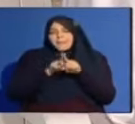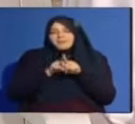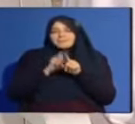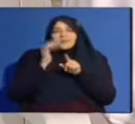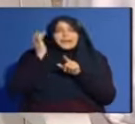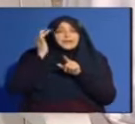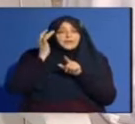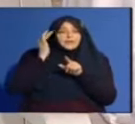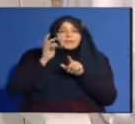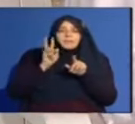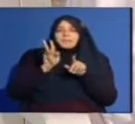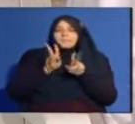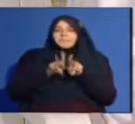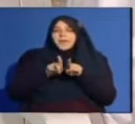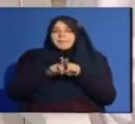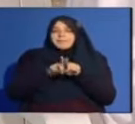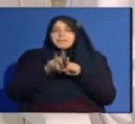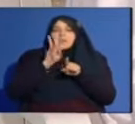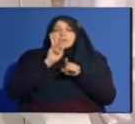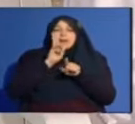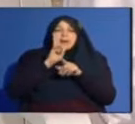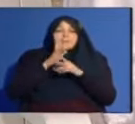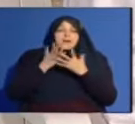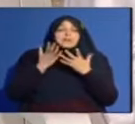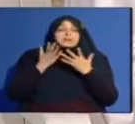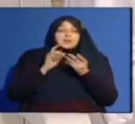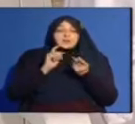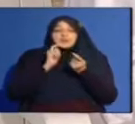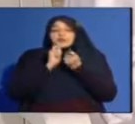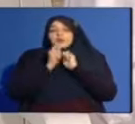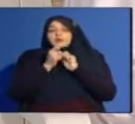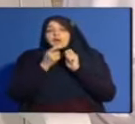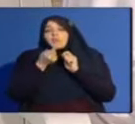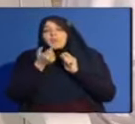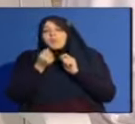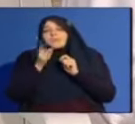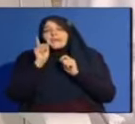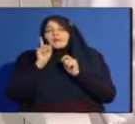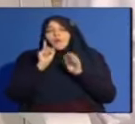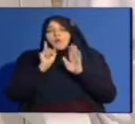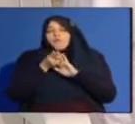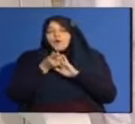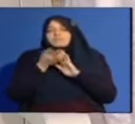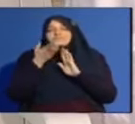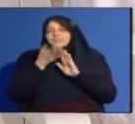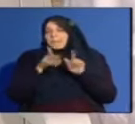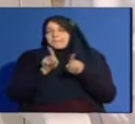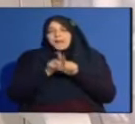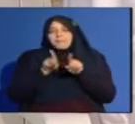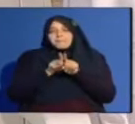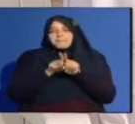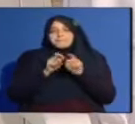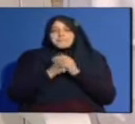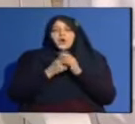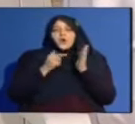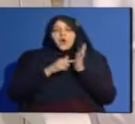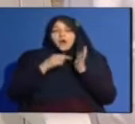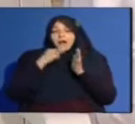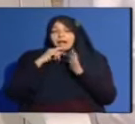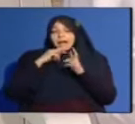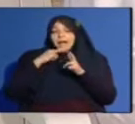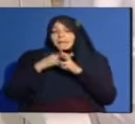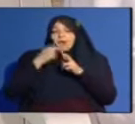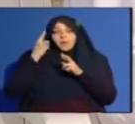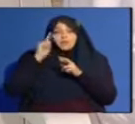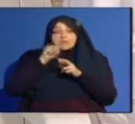نعم. تتغير فقط هذه الهموم ولكن في عمقها هي واحدة. واحدة. لذلك حينما نجاوب على